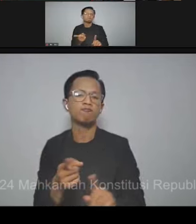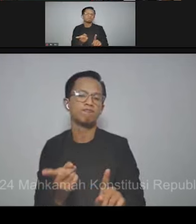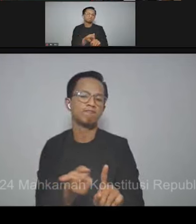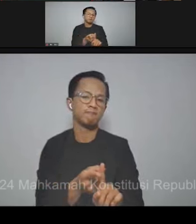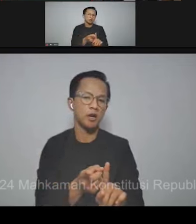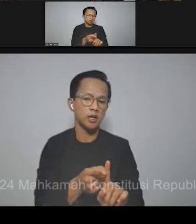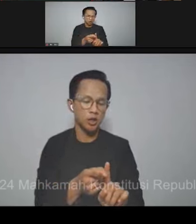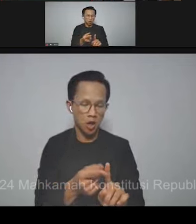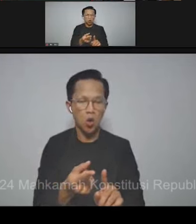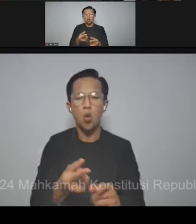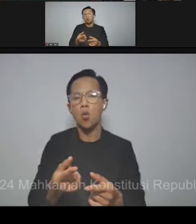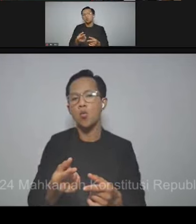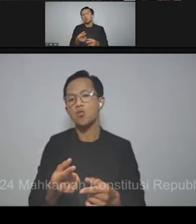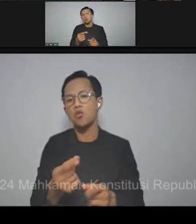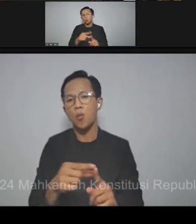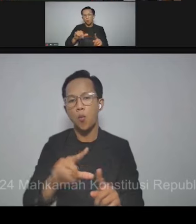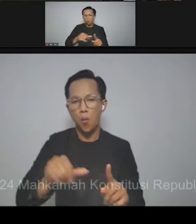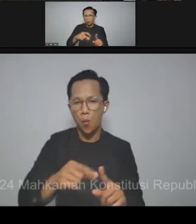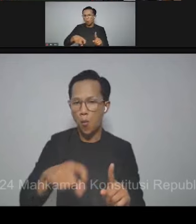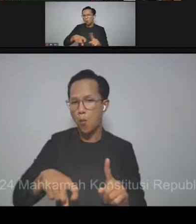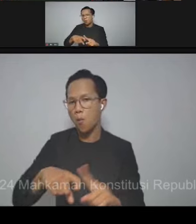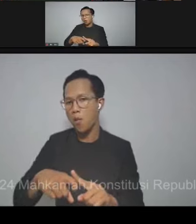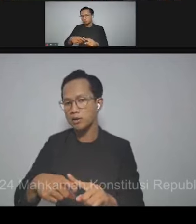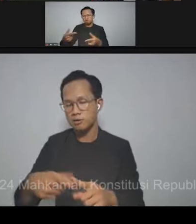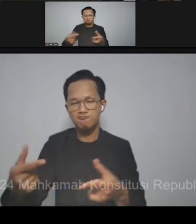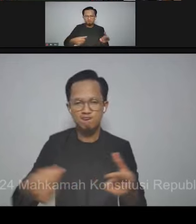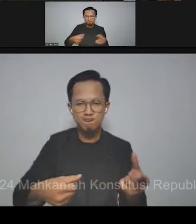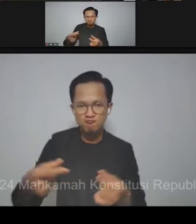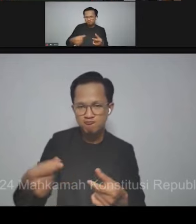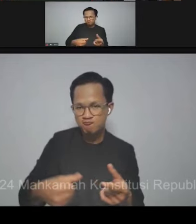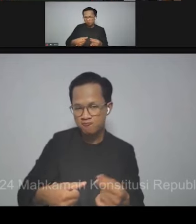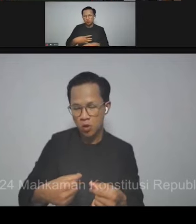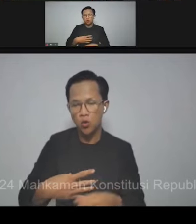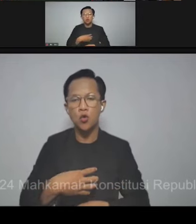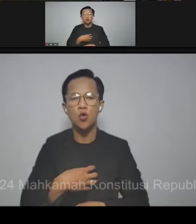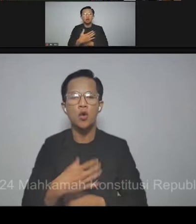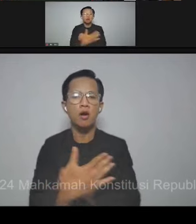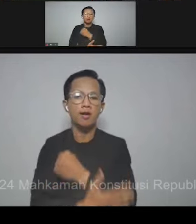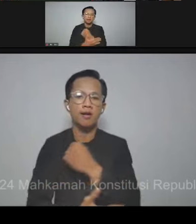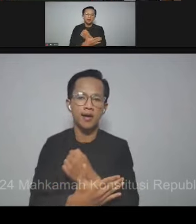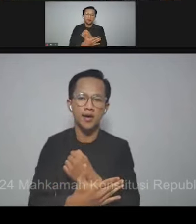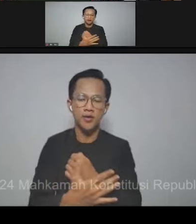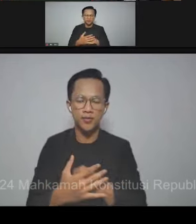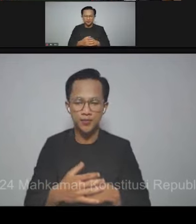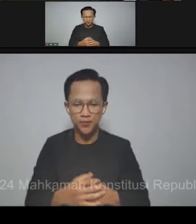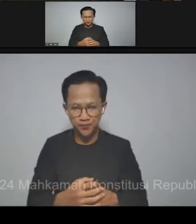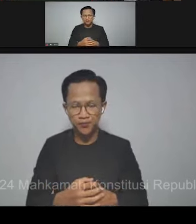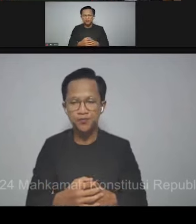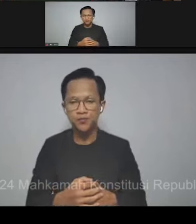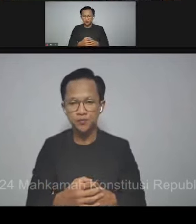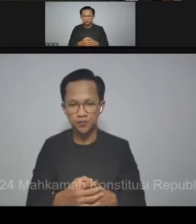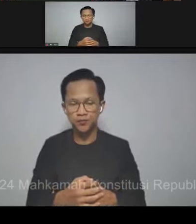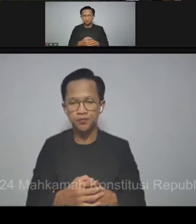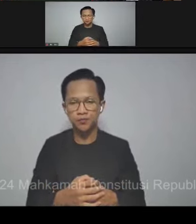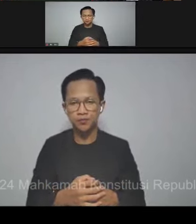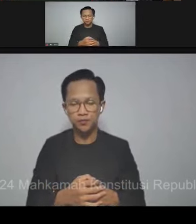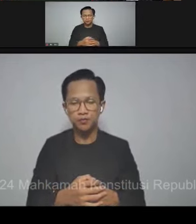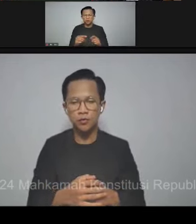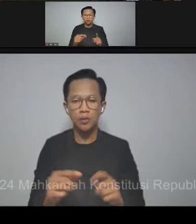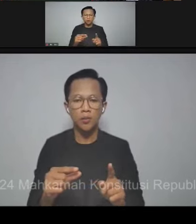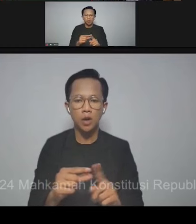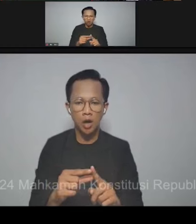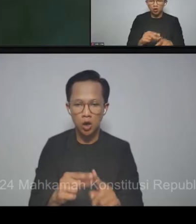secara doktrinan merupakan pengejawantaan hak-hak istimewa negara atau hak-hak eksorbitan sebagaimana hal tersebut ditegaskan dalam pasal 23 AUD